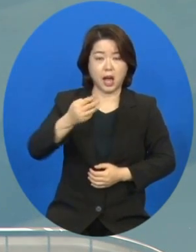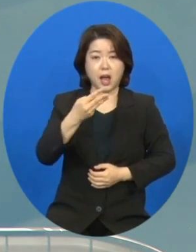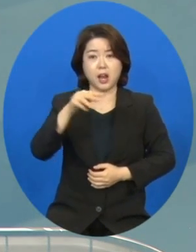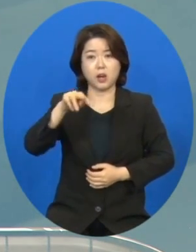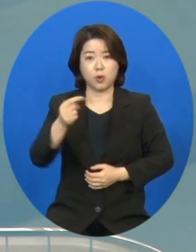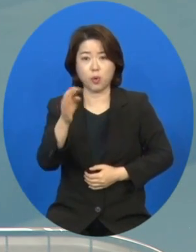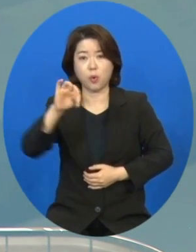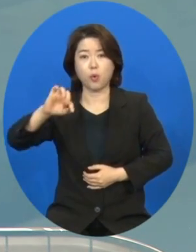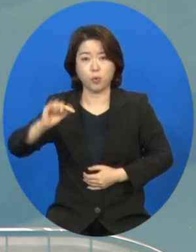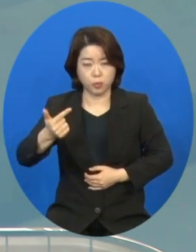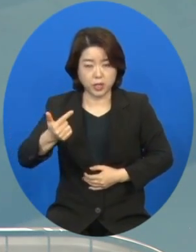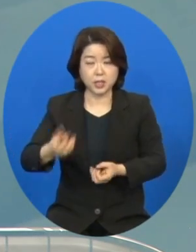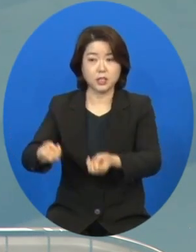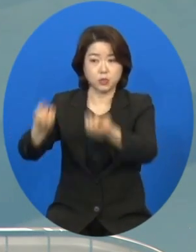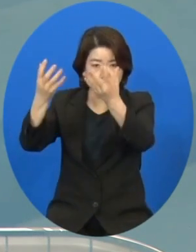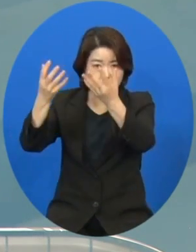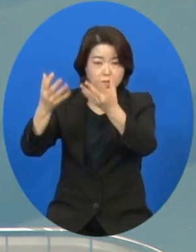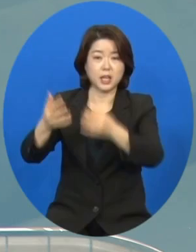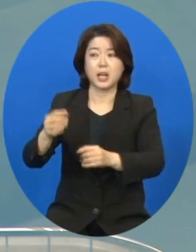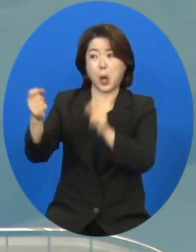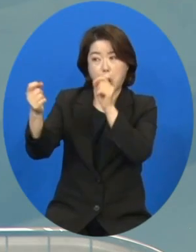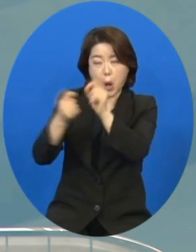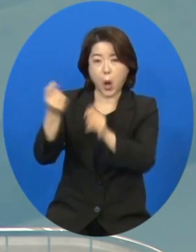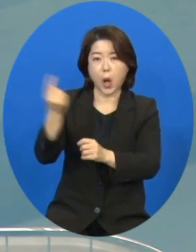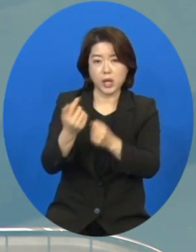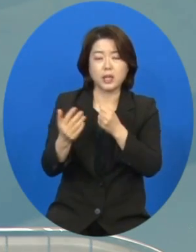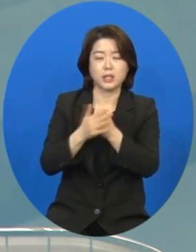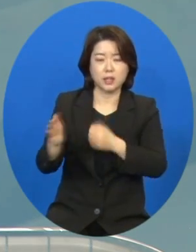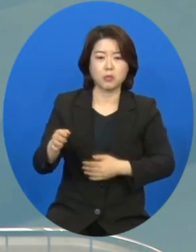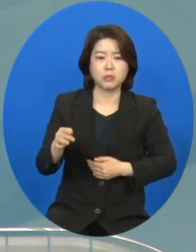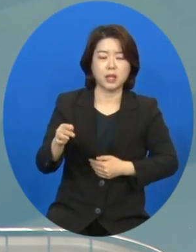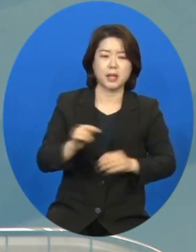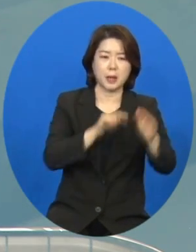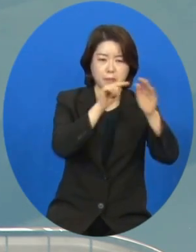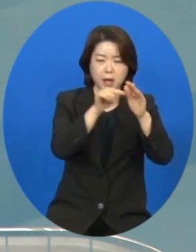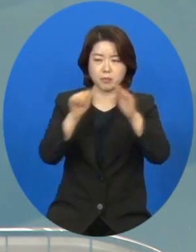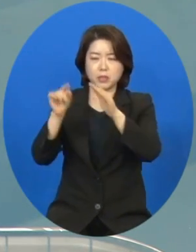그곳에 가서 기도해야 되겠다. 그래서 사실 기도해 왔던 곳이죠.